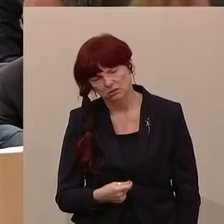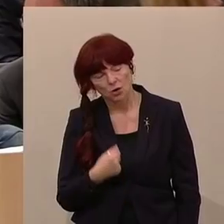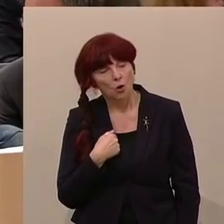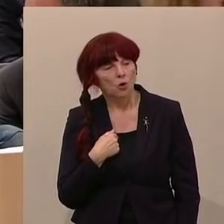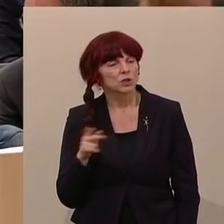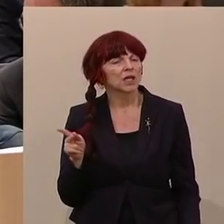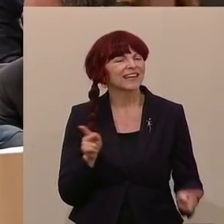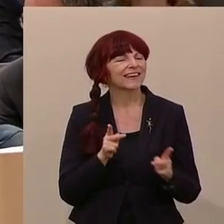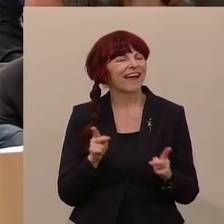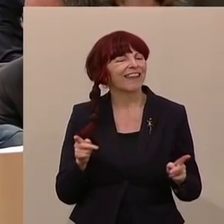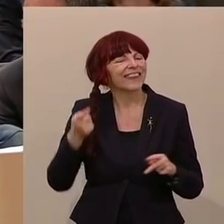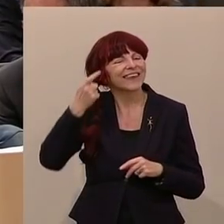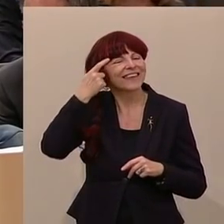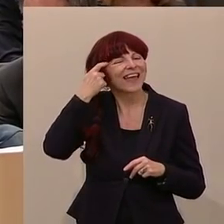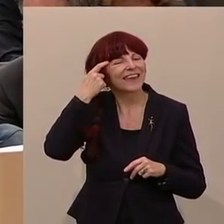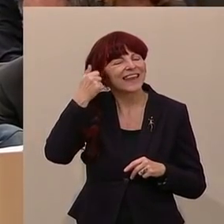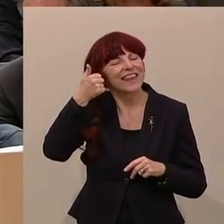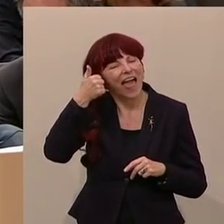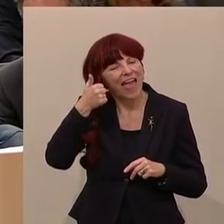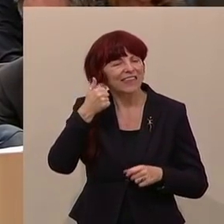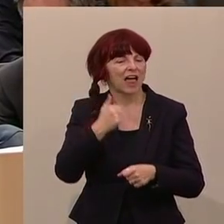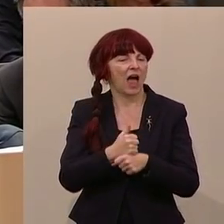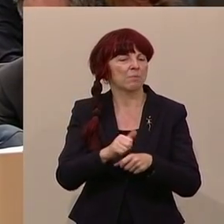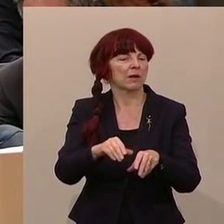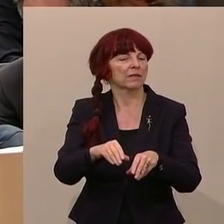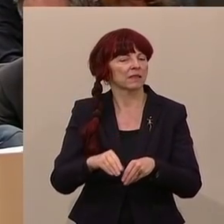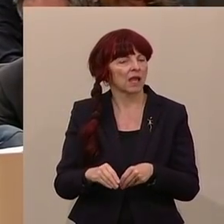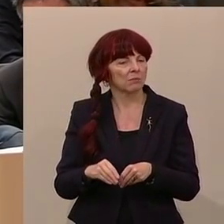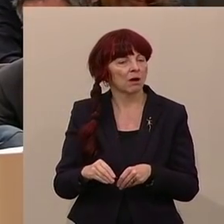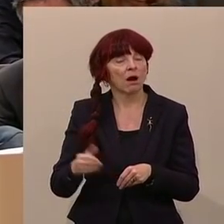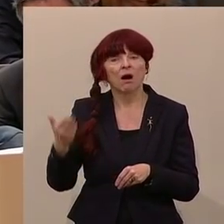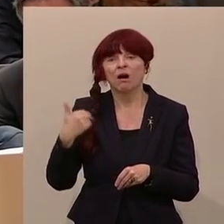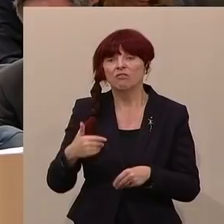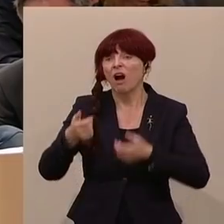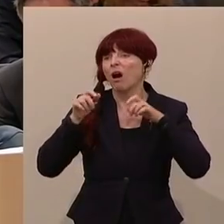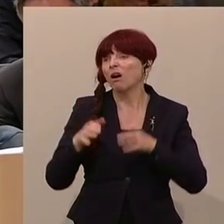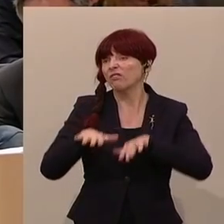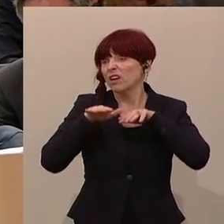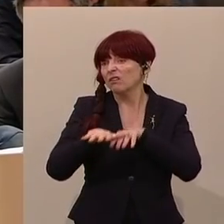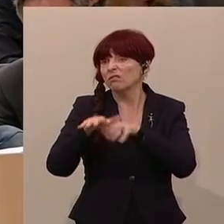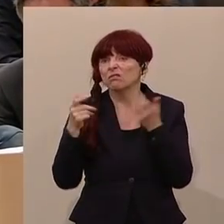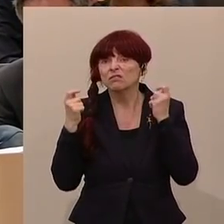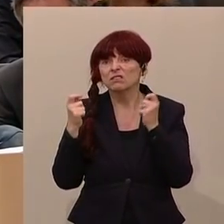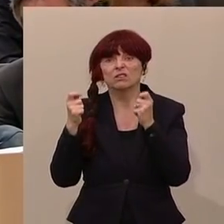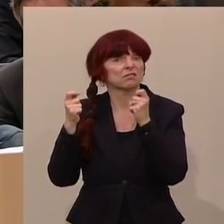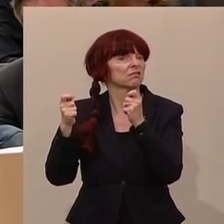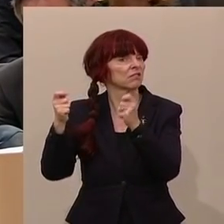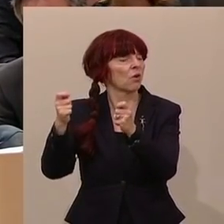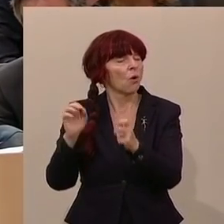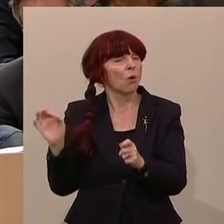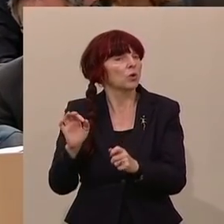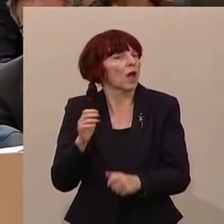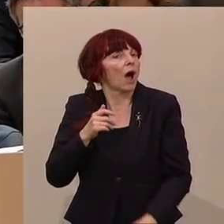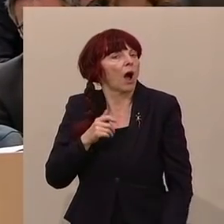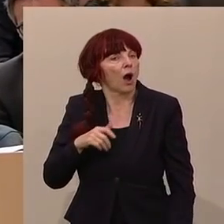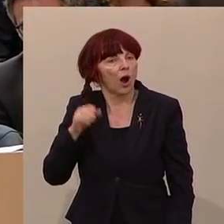erinnern an einen einzigen Arbeitnehmer, der irgendwann auf der Straße war, sonst irgendjemand sich darüber aufgeregt